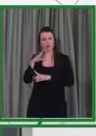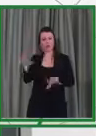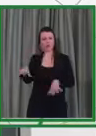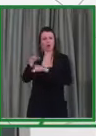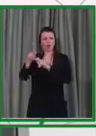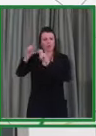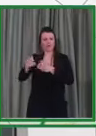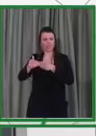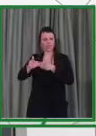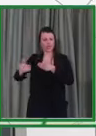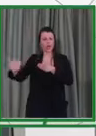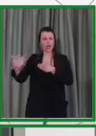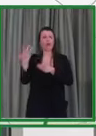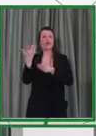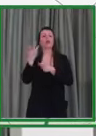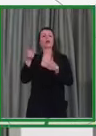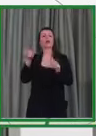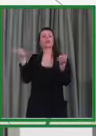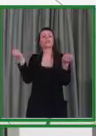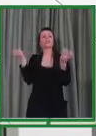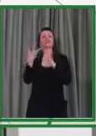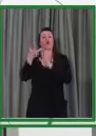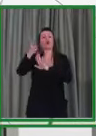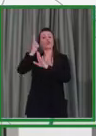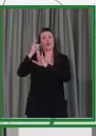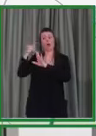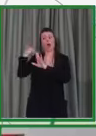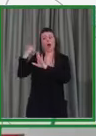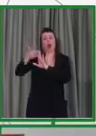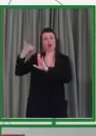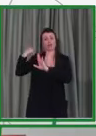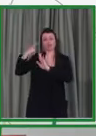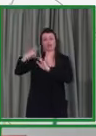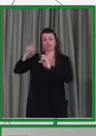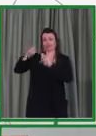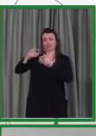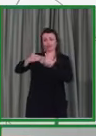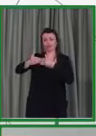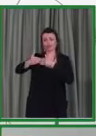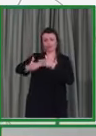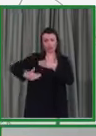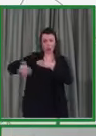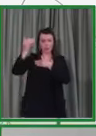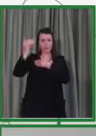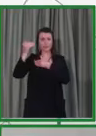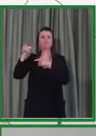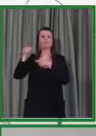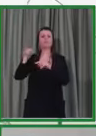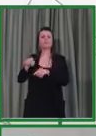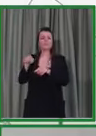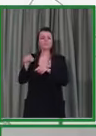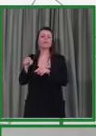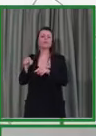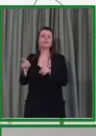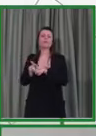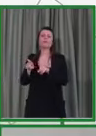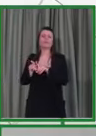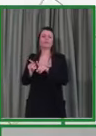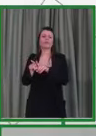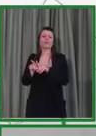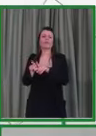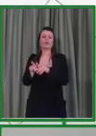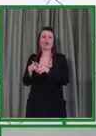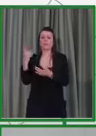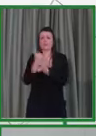quindi una una risposta importante ai bisogni degli ospedali di liberare posti